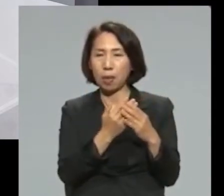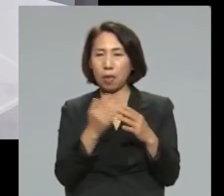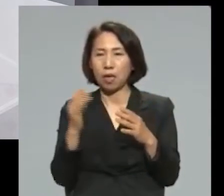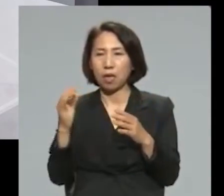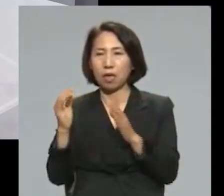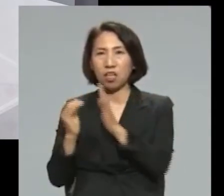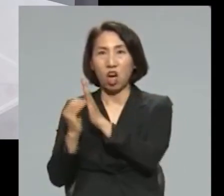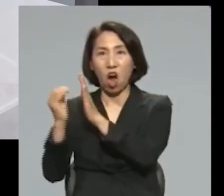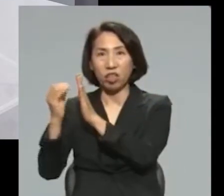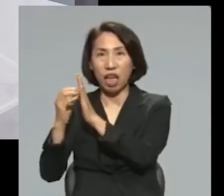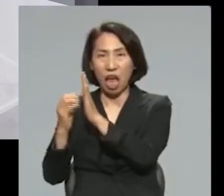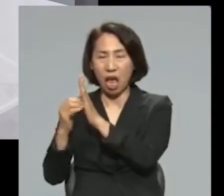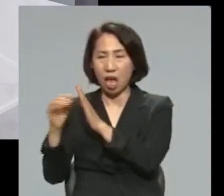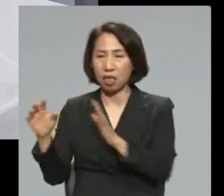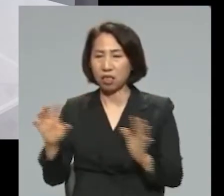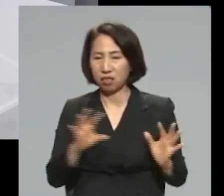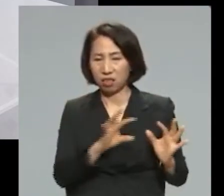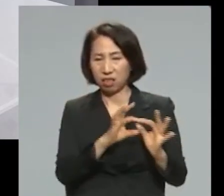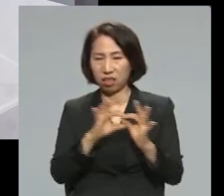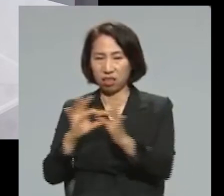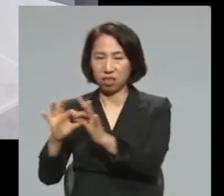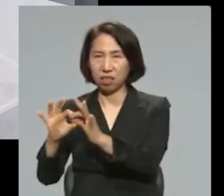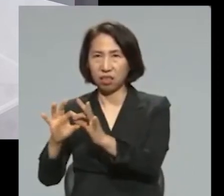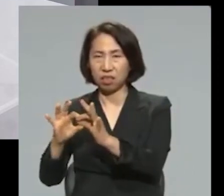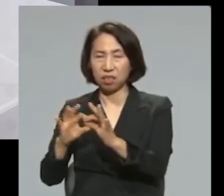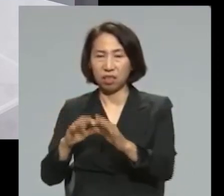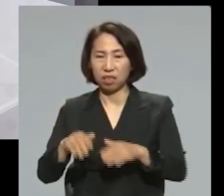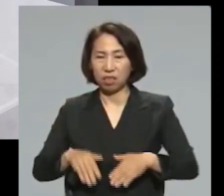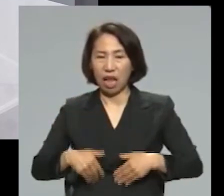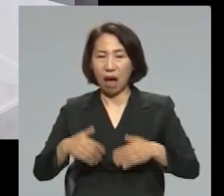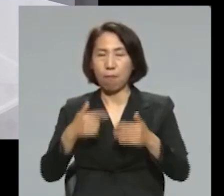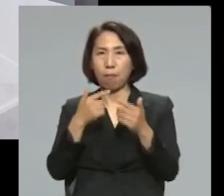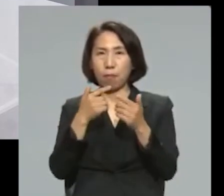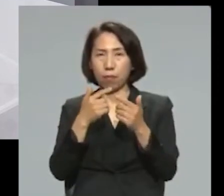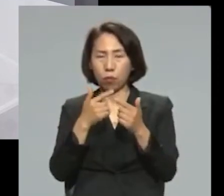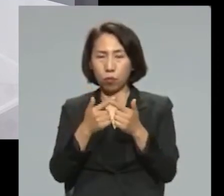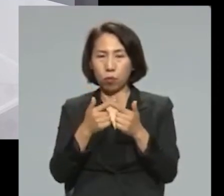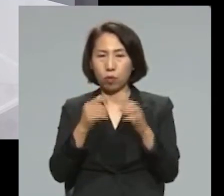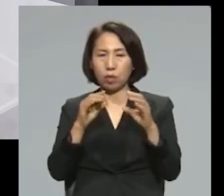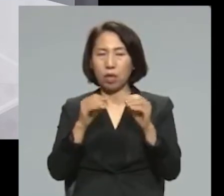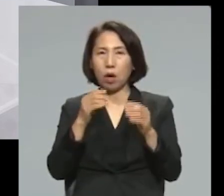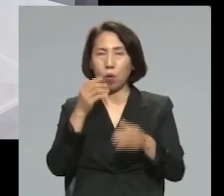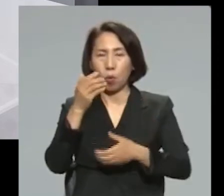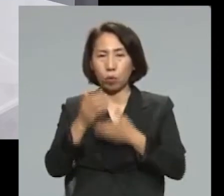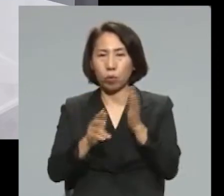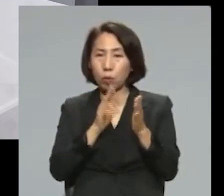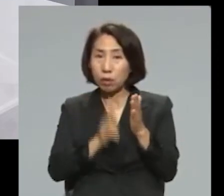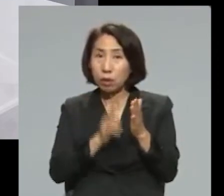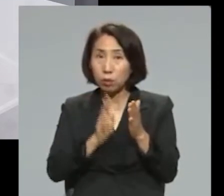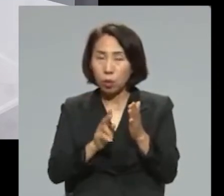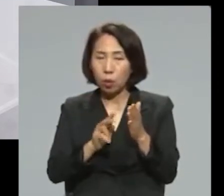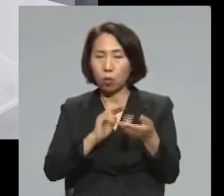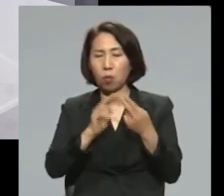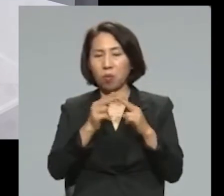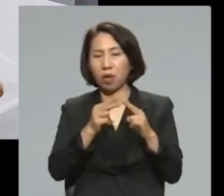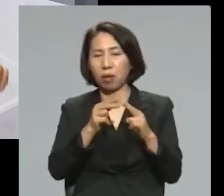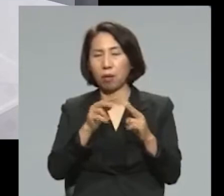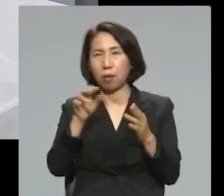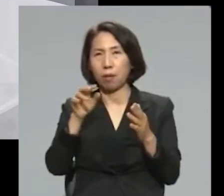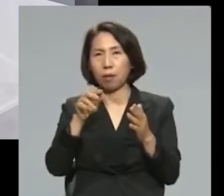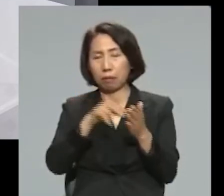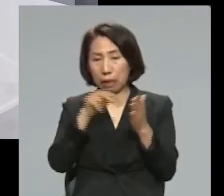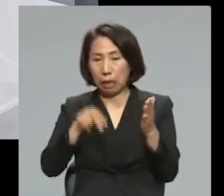거제까지 연결되는 남부 내륙 고속철도가 고령역 유치에 실패를 하고